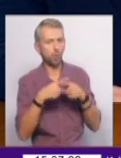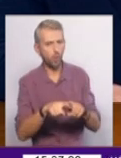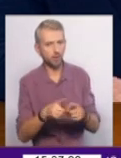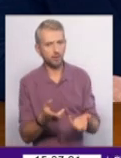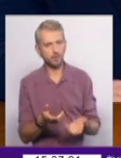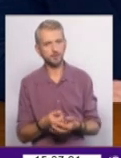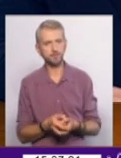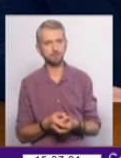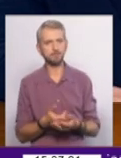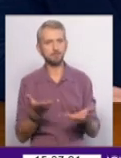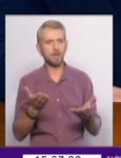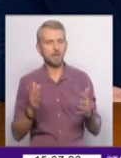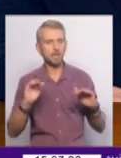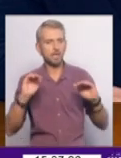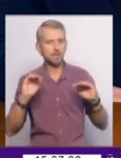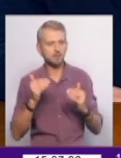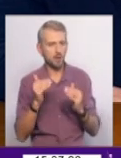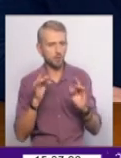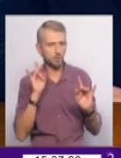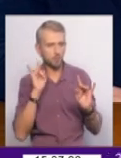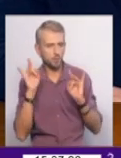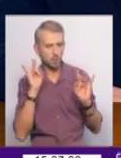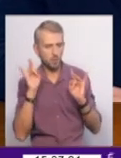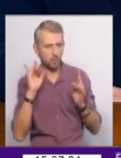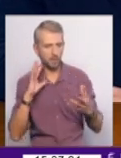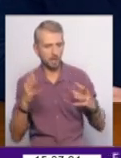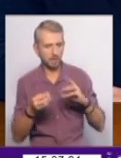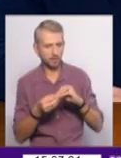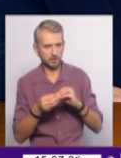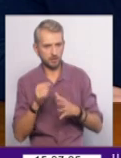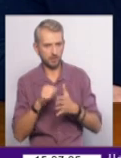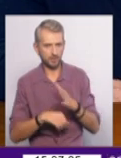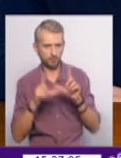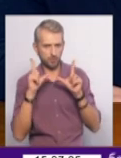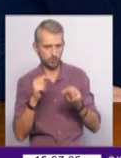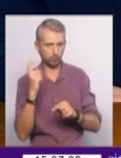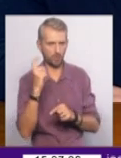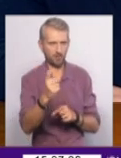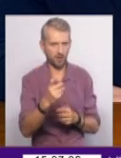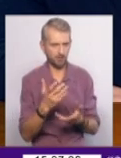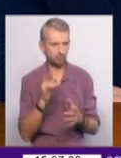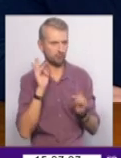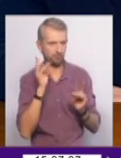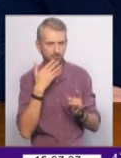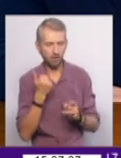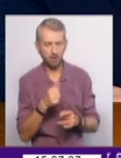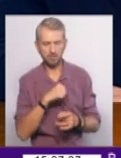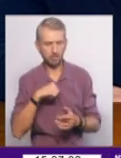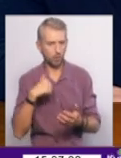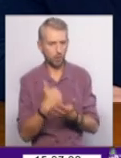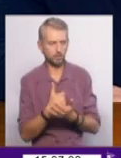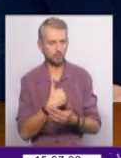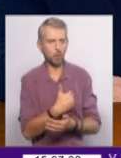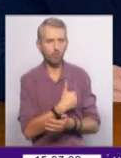які зменшують шумові наслідки від маршруту трамваю. Це саме головне, це наша основа, тобто ми хочемо